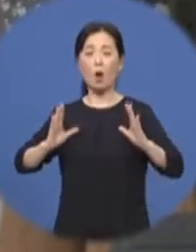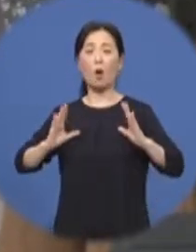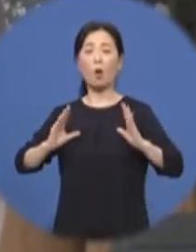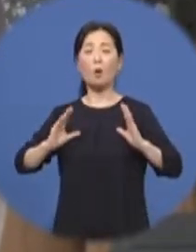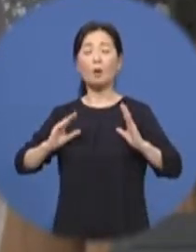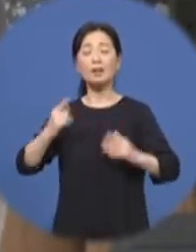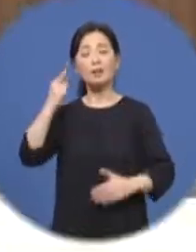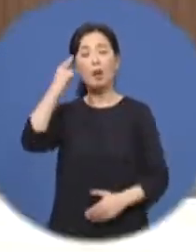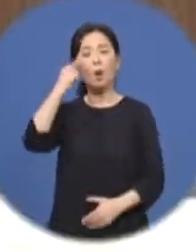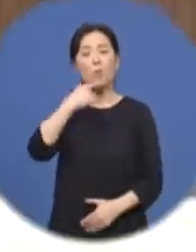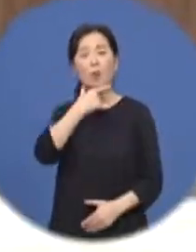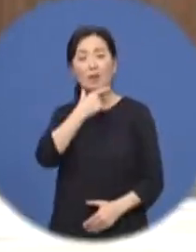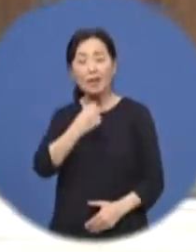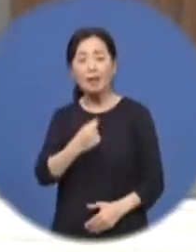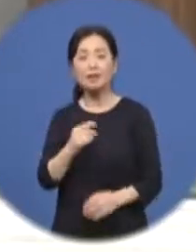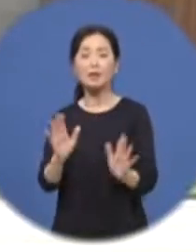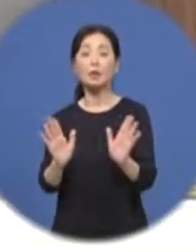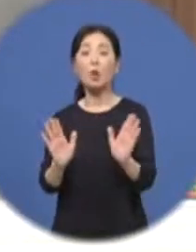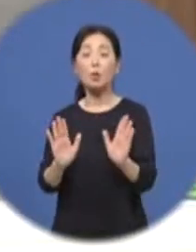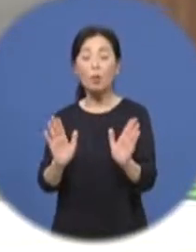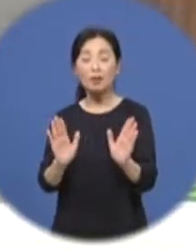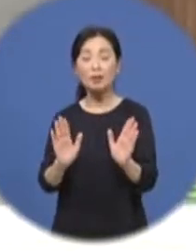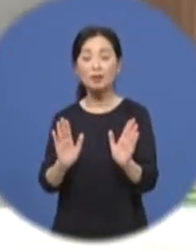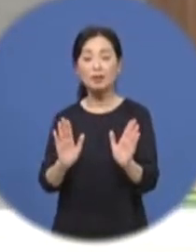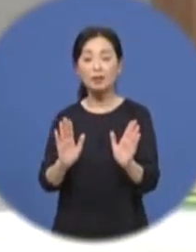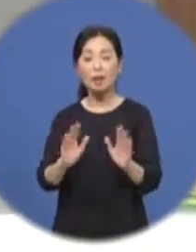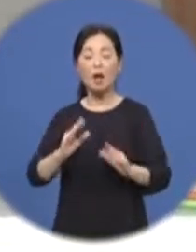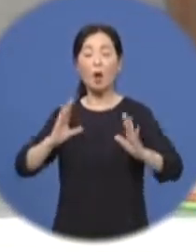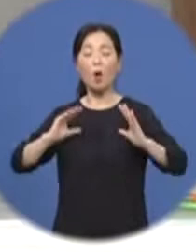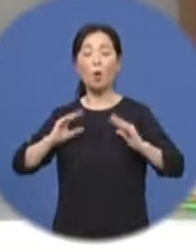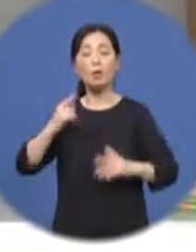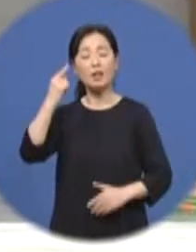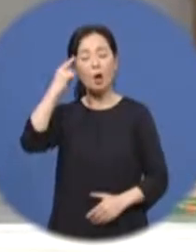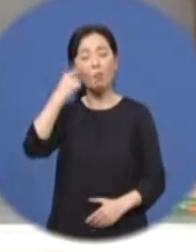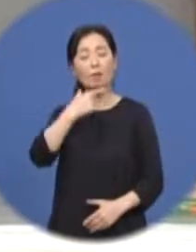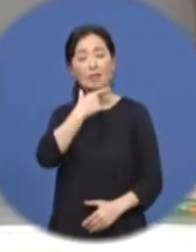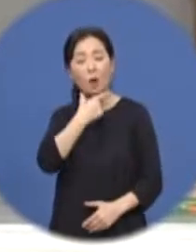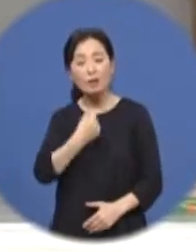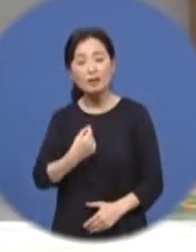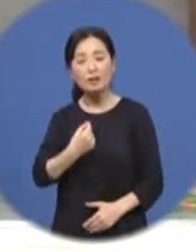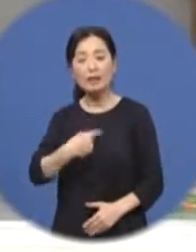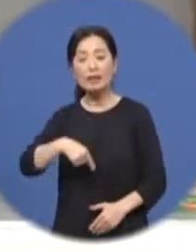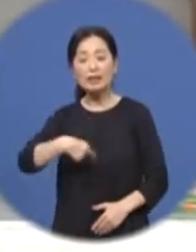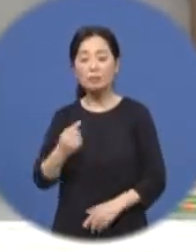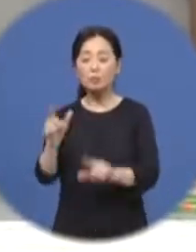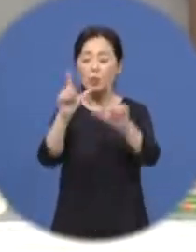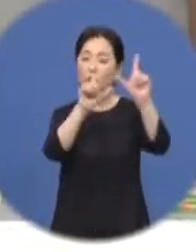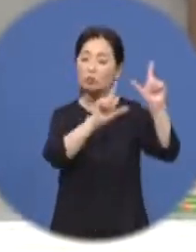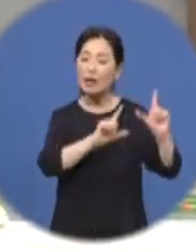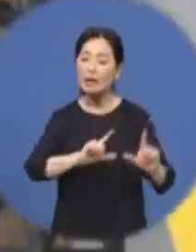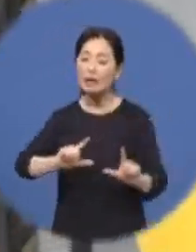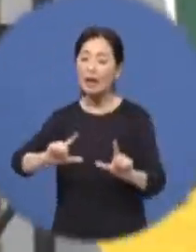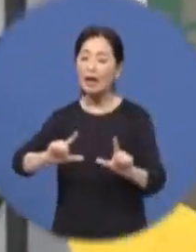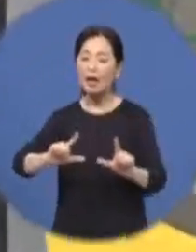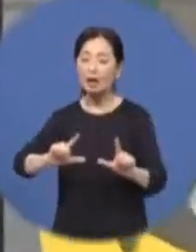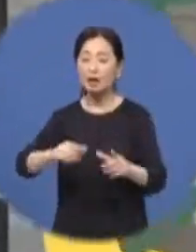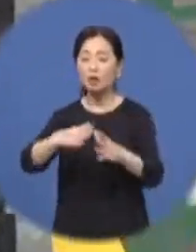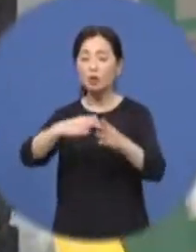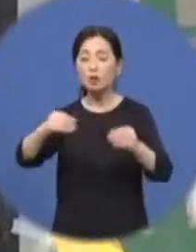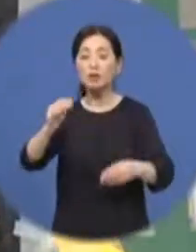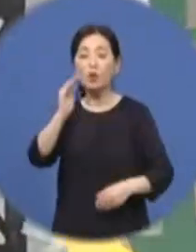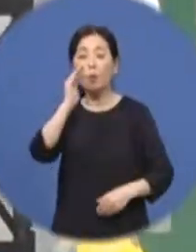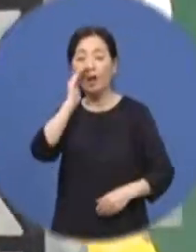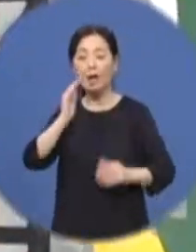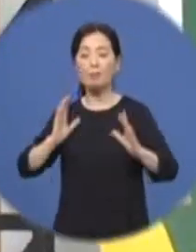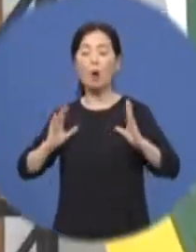たい、子どもたちに誇りに思ってほしいんですね。自分の暮らしてきたこの国とか、この和歌山県を、そ